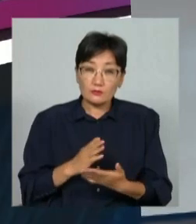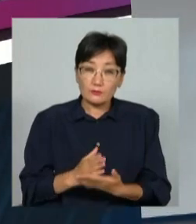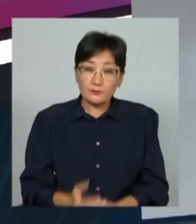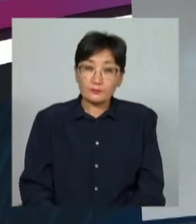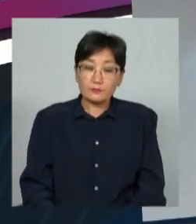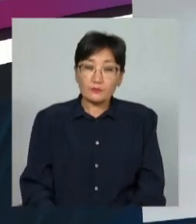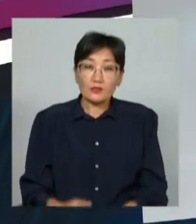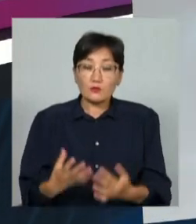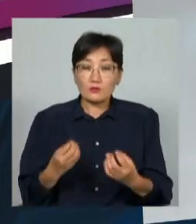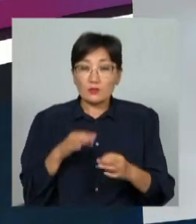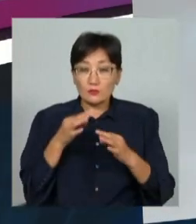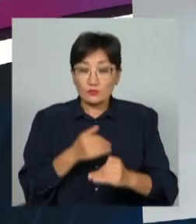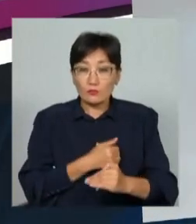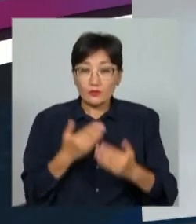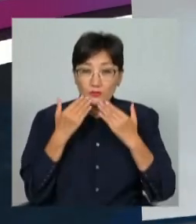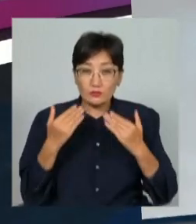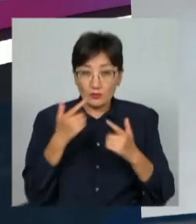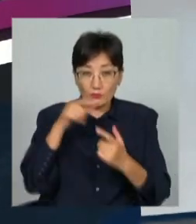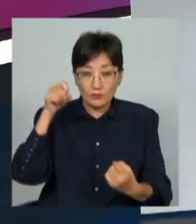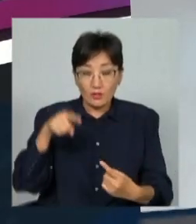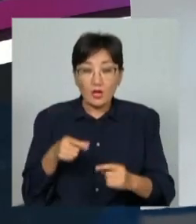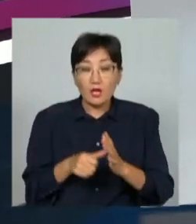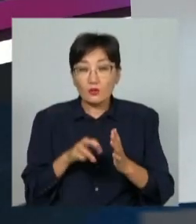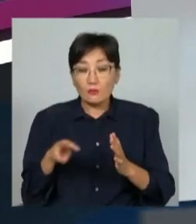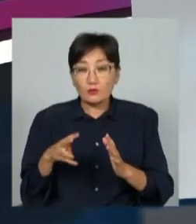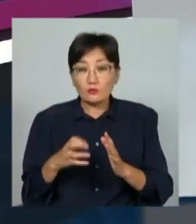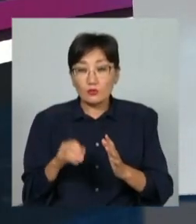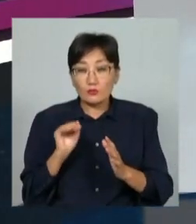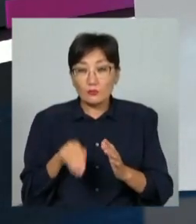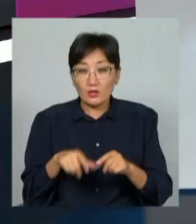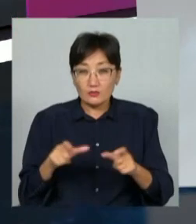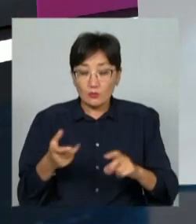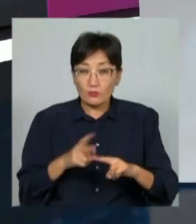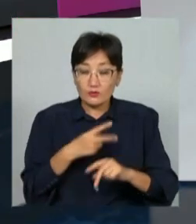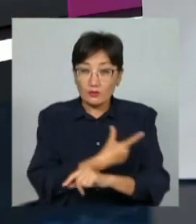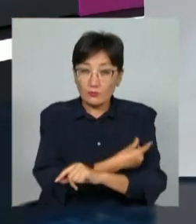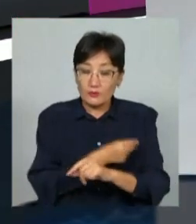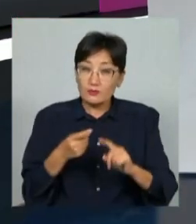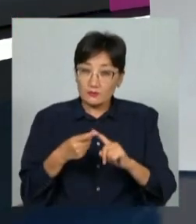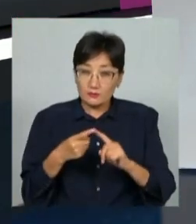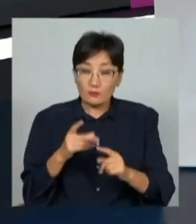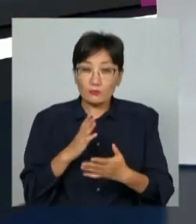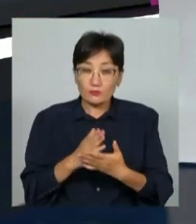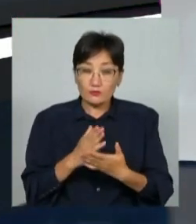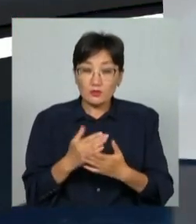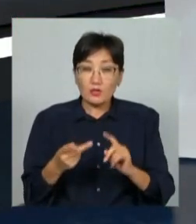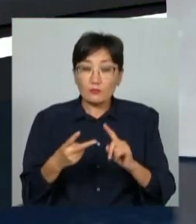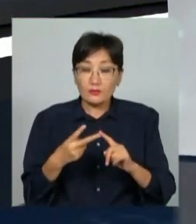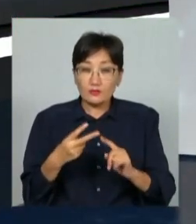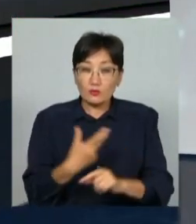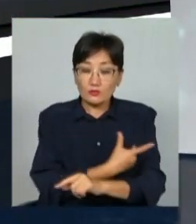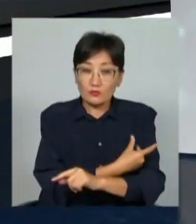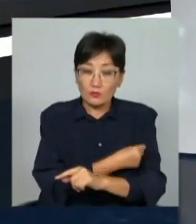қосылған. Осы ретте айта кетейін, соңғы мәлімет бойынша 6,400,000-нан аса адам вакцинаның бірінші дозасын алған. Ал екінші